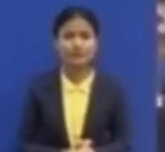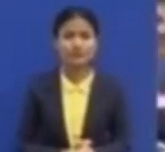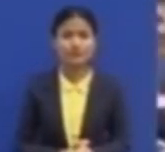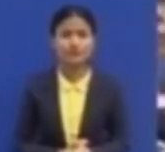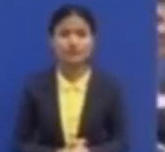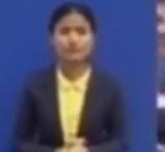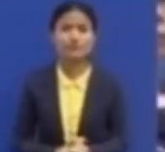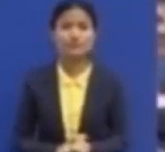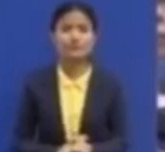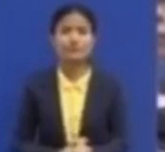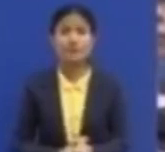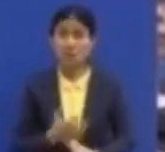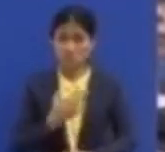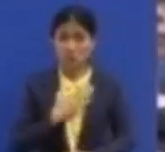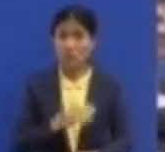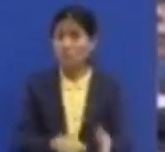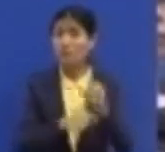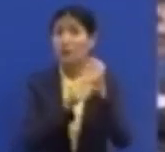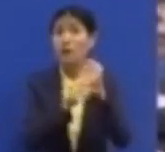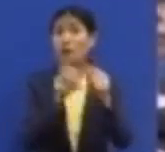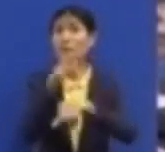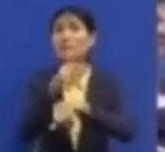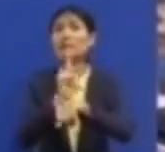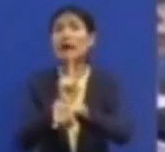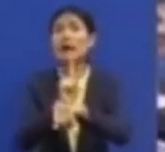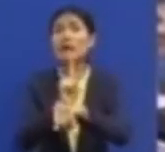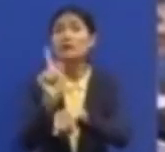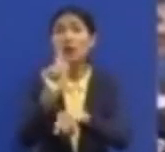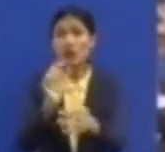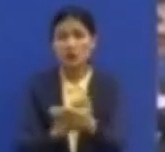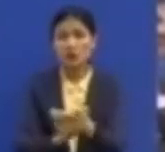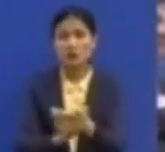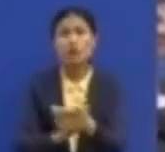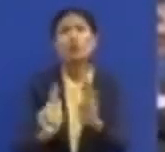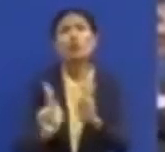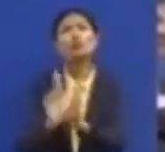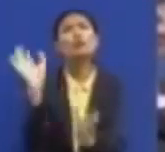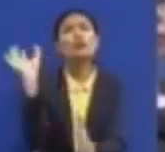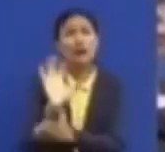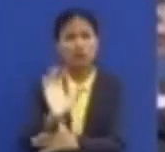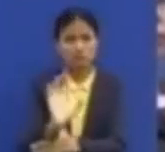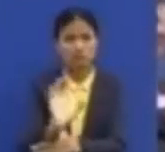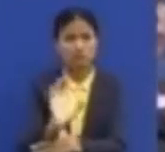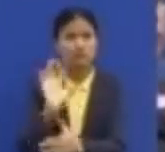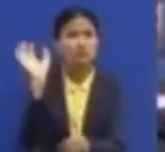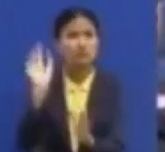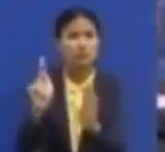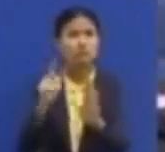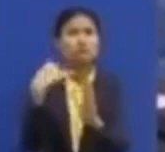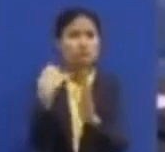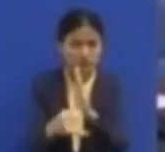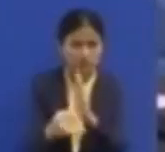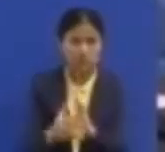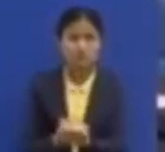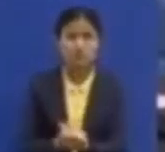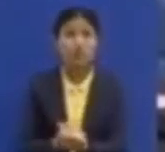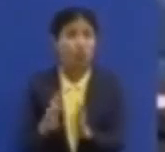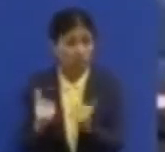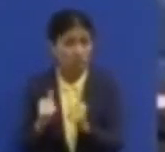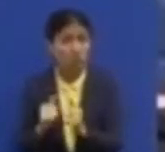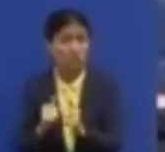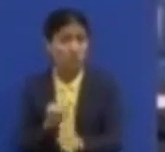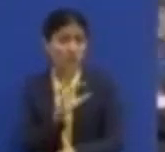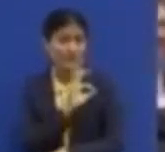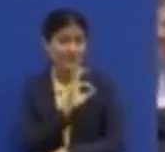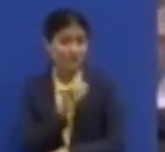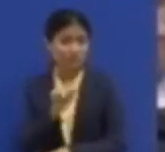ผมประท้วงท่านประธานทำผิดข้อบังคับข้อที่47เองเลยครับท่านประธานครับเพื่อสมาชิกสงสัยว่าการ